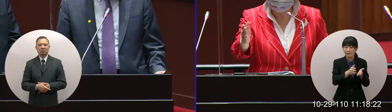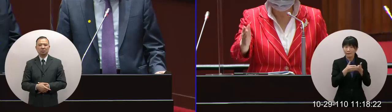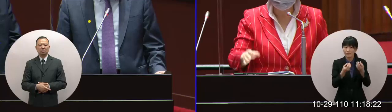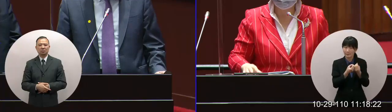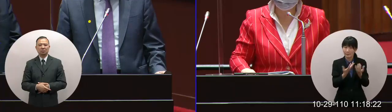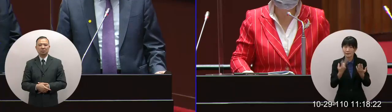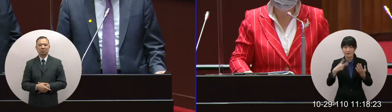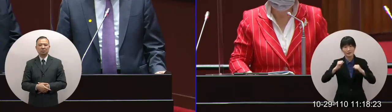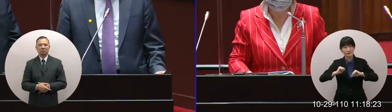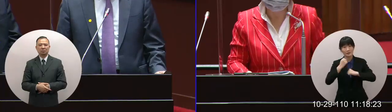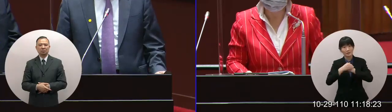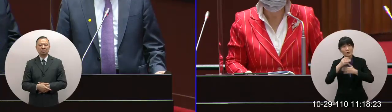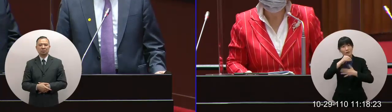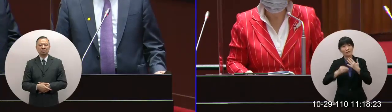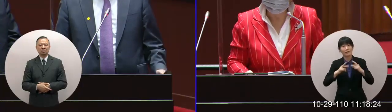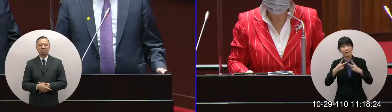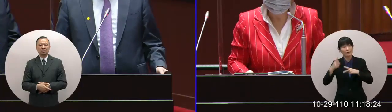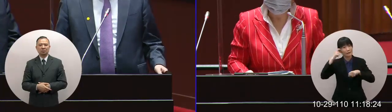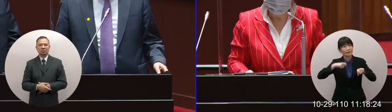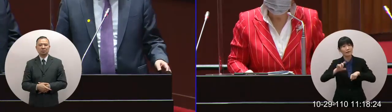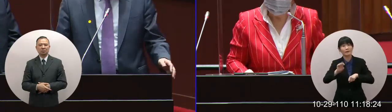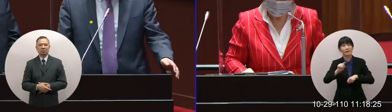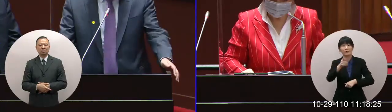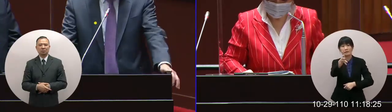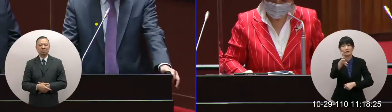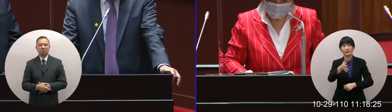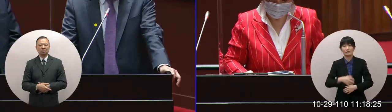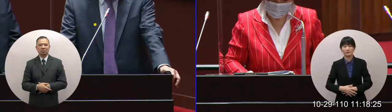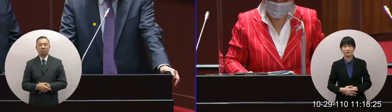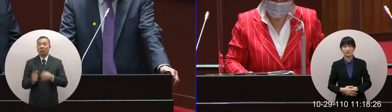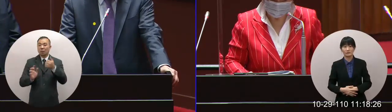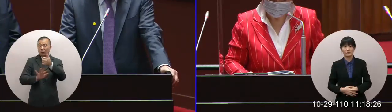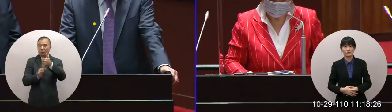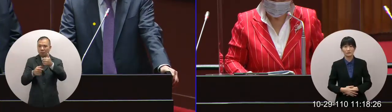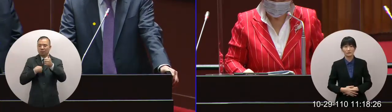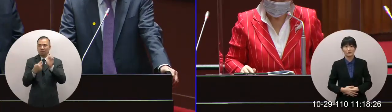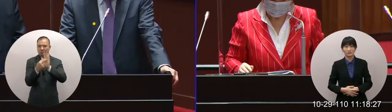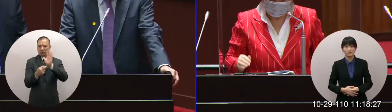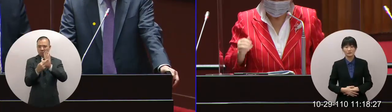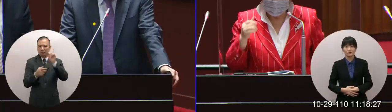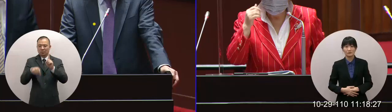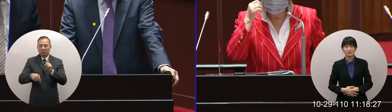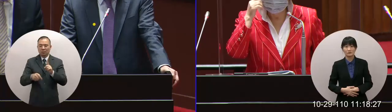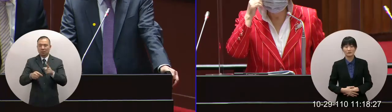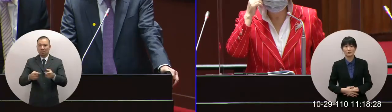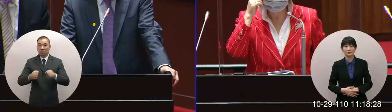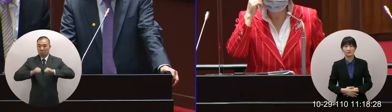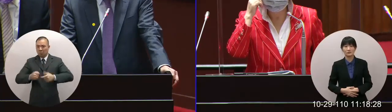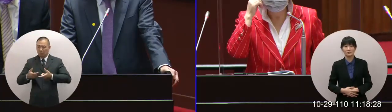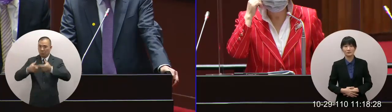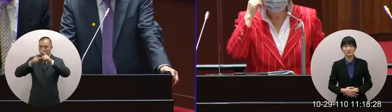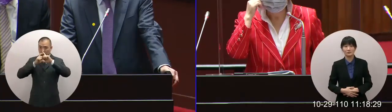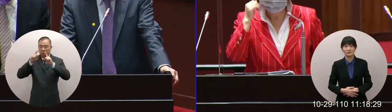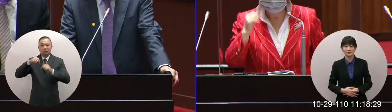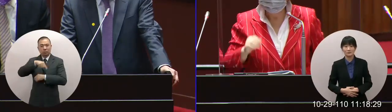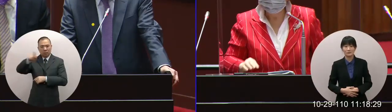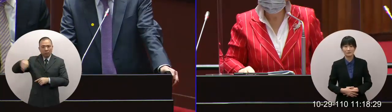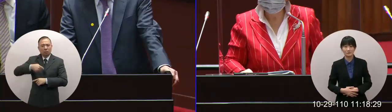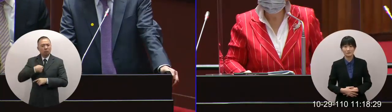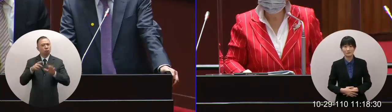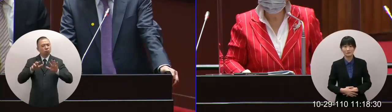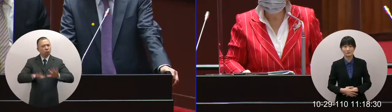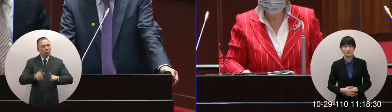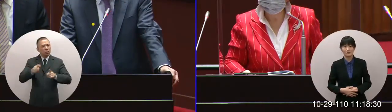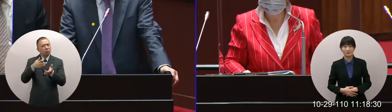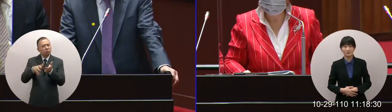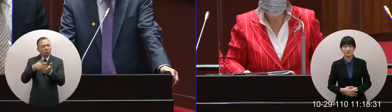改革规划呢？部长，请回答。 跟委员报告哈，在康复者这一部分，我们现在可以纳在我们里面大概